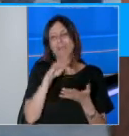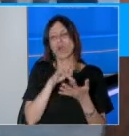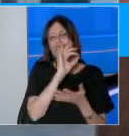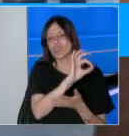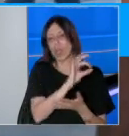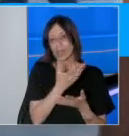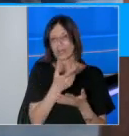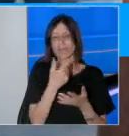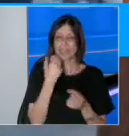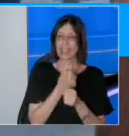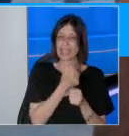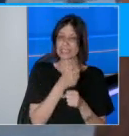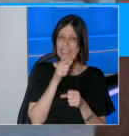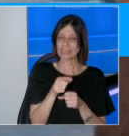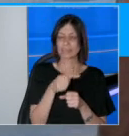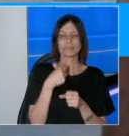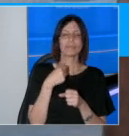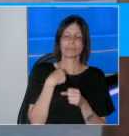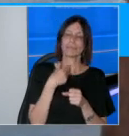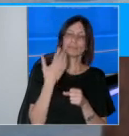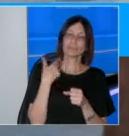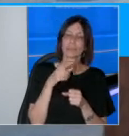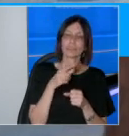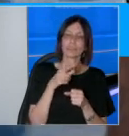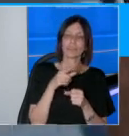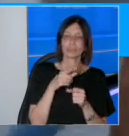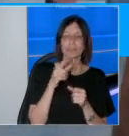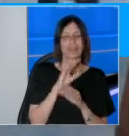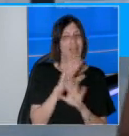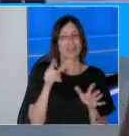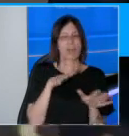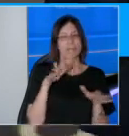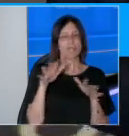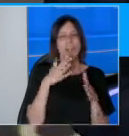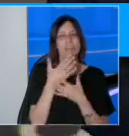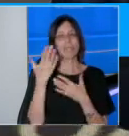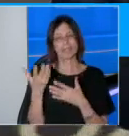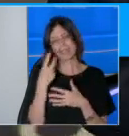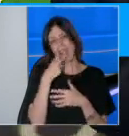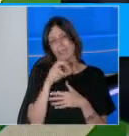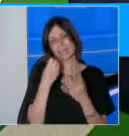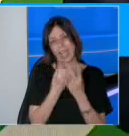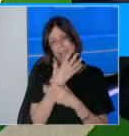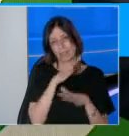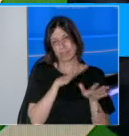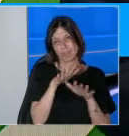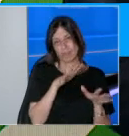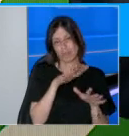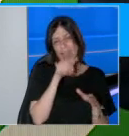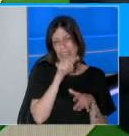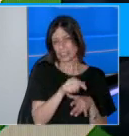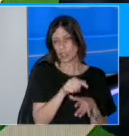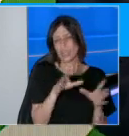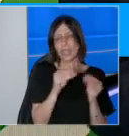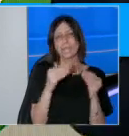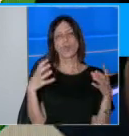נפתלי בנט, אני הייתי עם נתניהו, אני רציתי ללכת לממשלת ימין, אין לו ממשלת ימין, עדיפה הקמת ממשלה שכזו